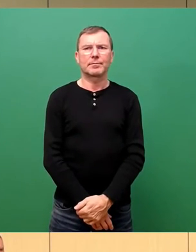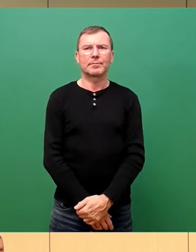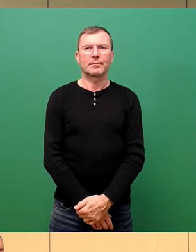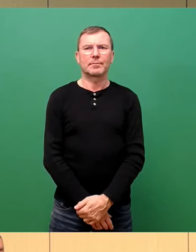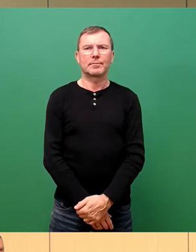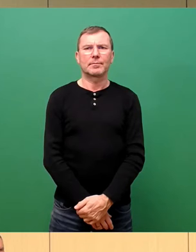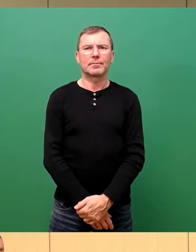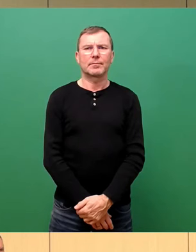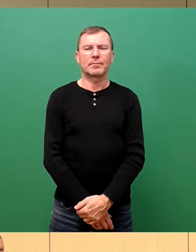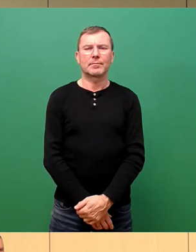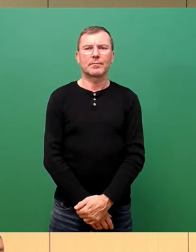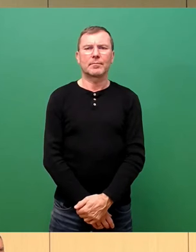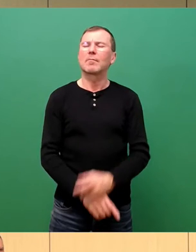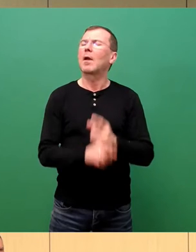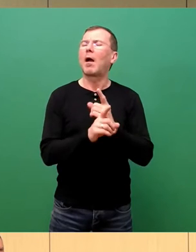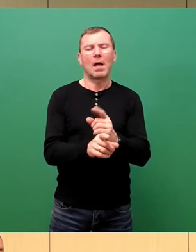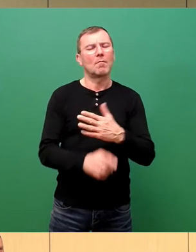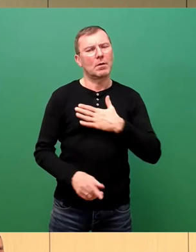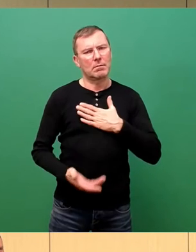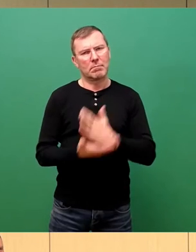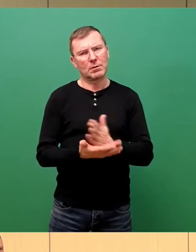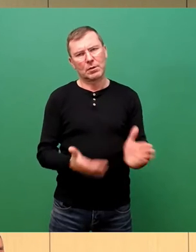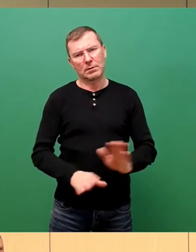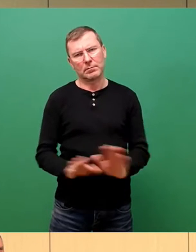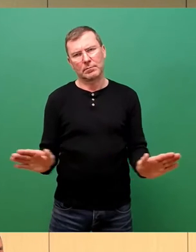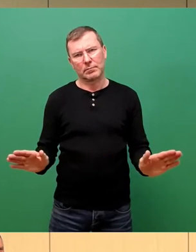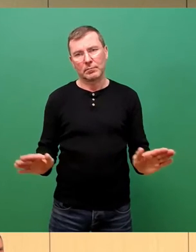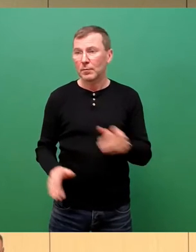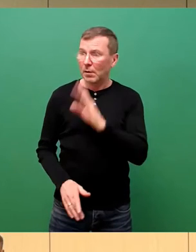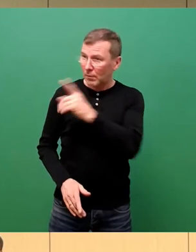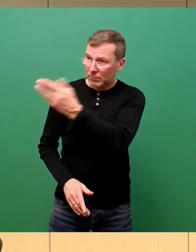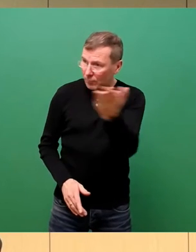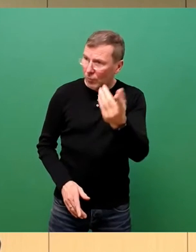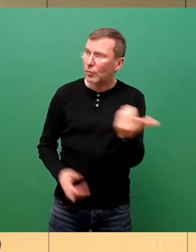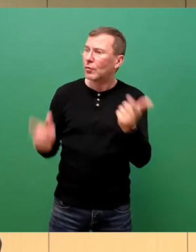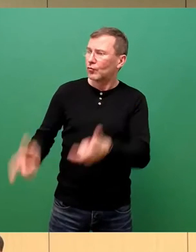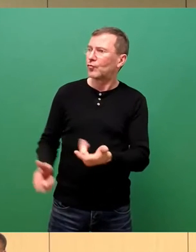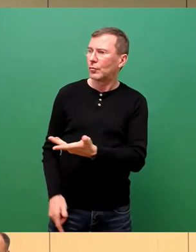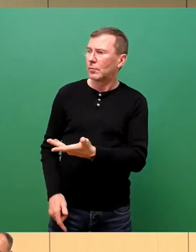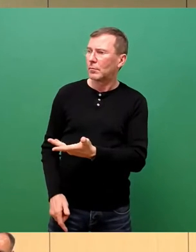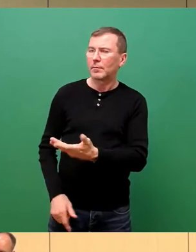Reihenfolge ist Reihenfolge, los geht's. Entweder Sie wollen jetzt reden oder Sie wollen nie reden.